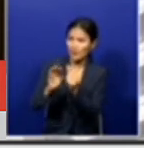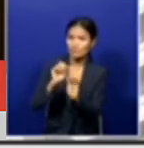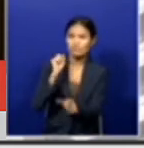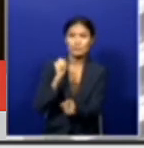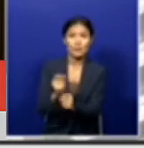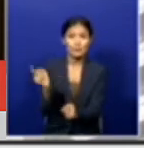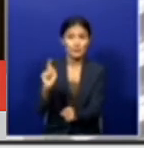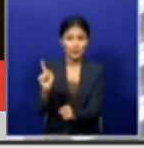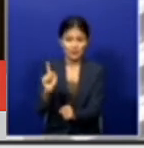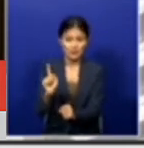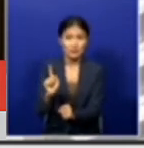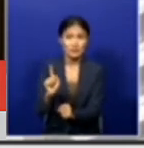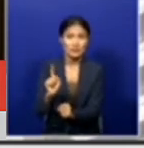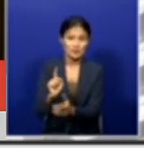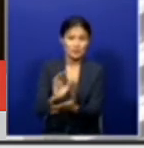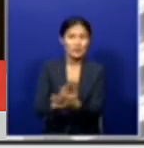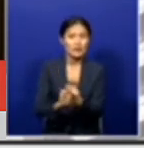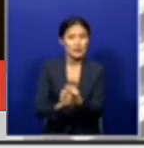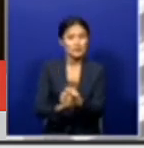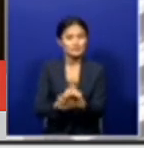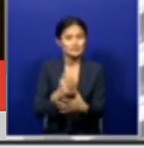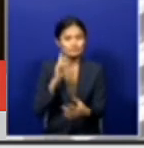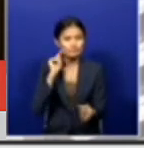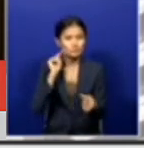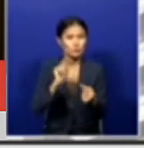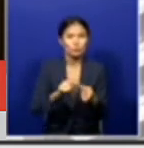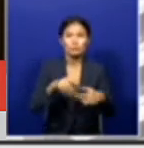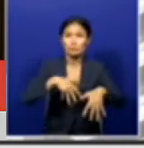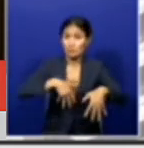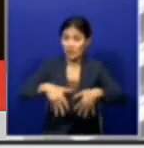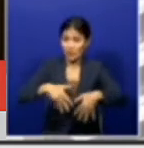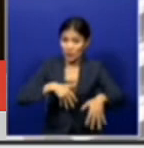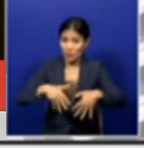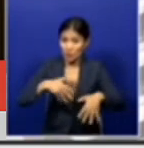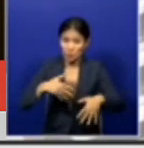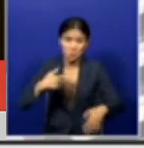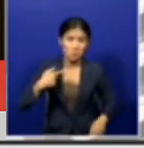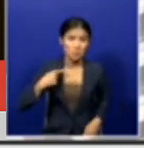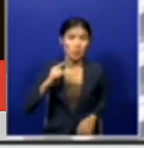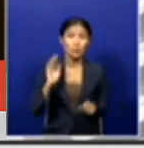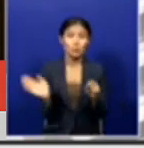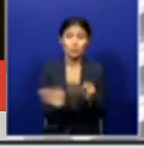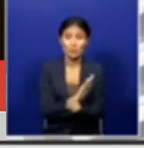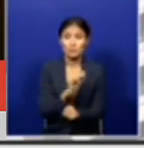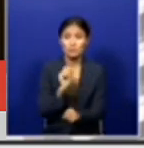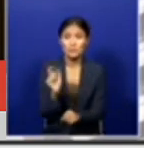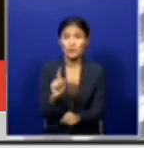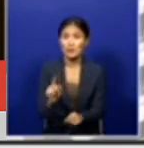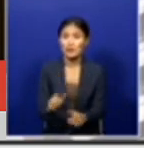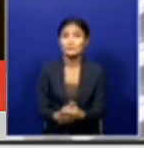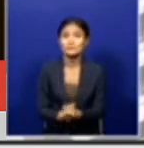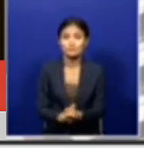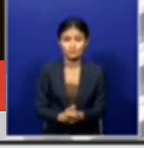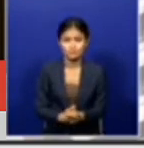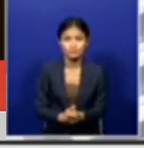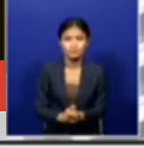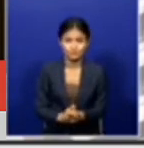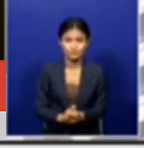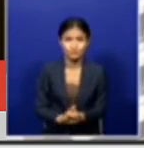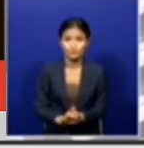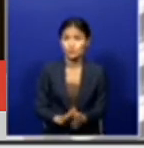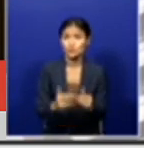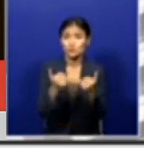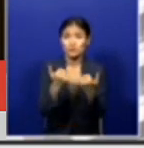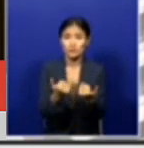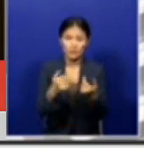ชาชนมากที่สุดท่านประธานที่เคารพครับวิกฤตไวรัสโควิดเกิดขึ้น